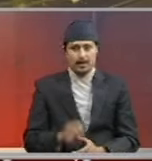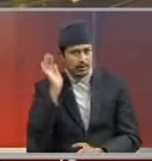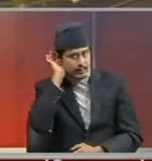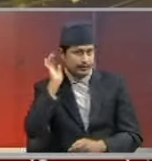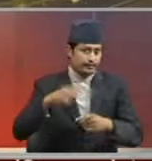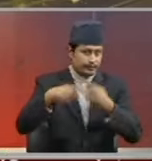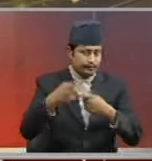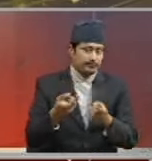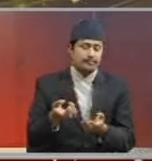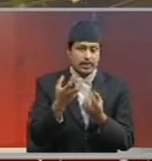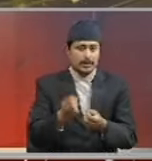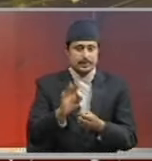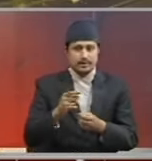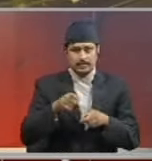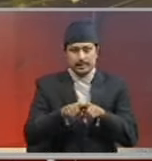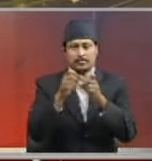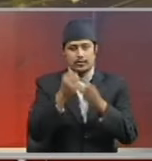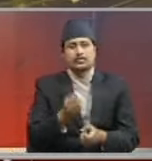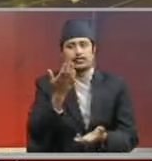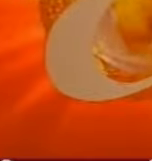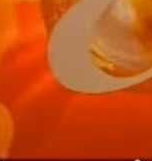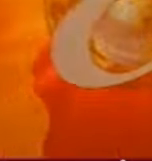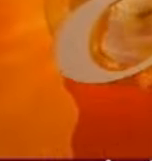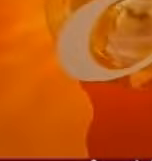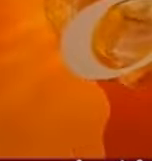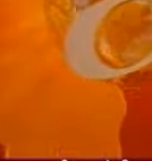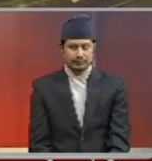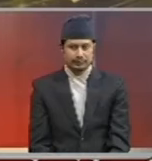खबरको सिलसिला जारी छ, हामी सँगै रहनुहोला।